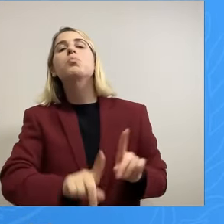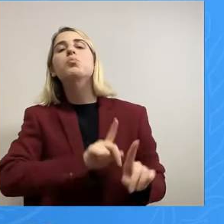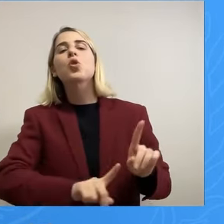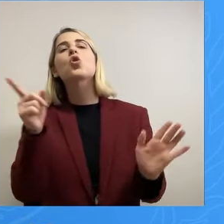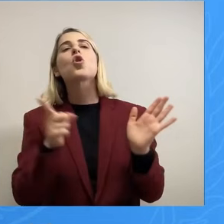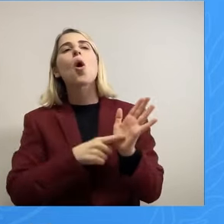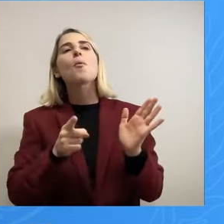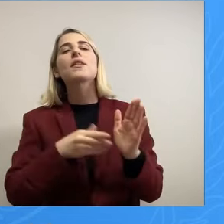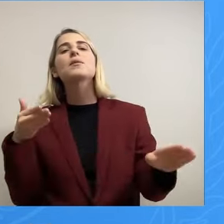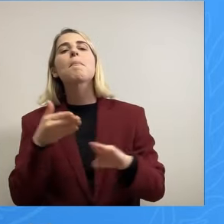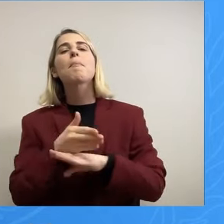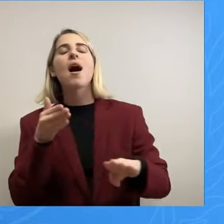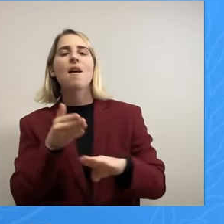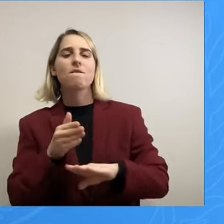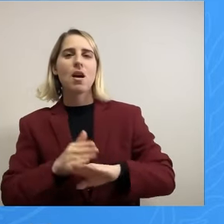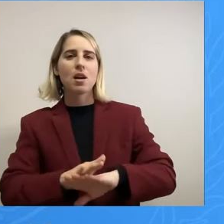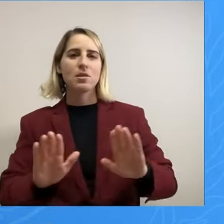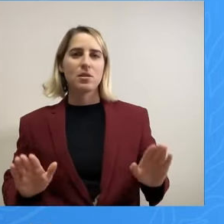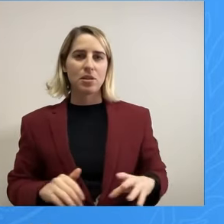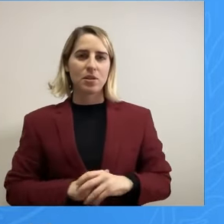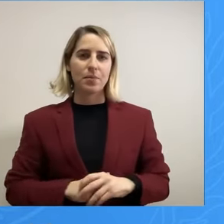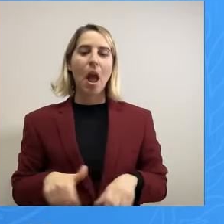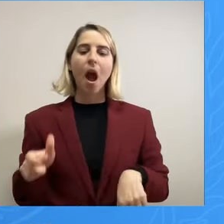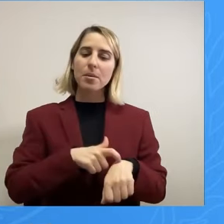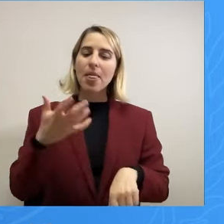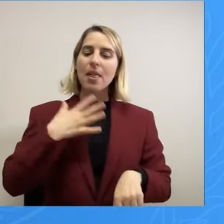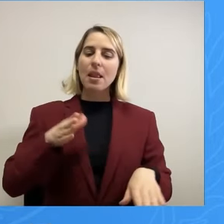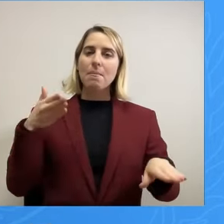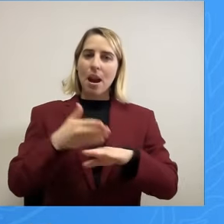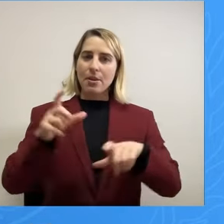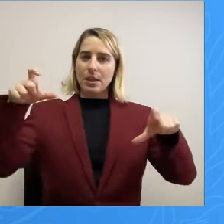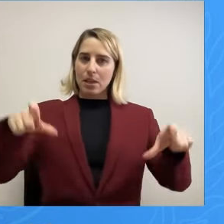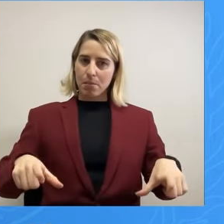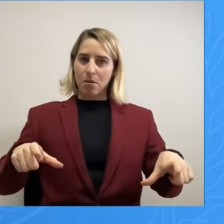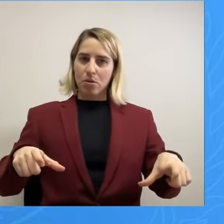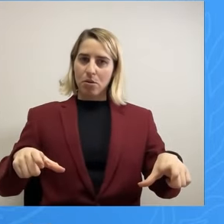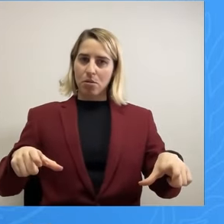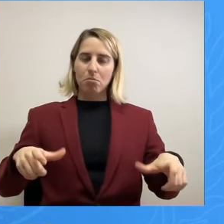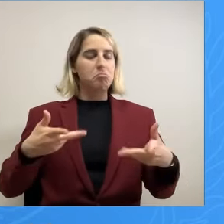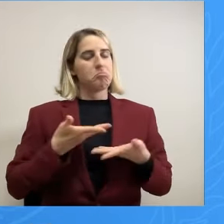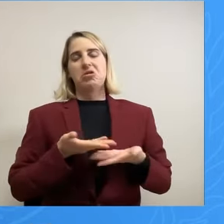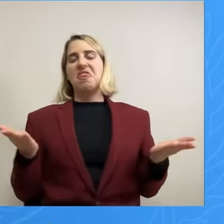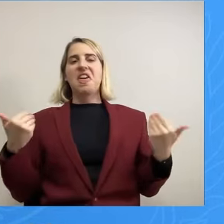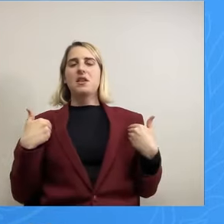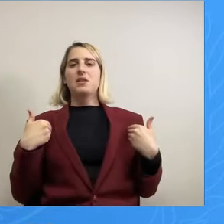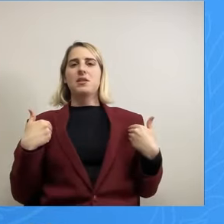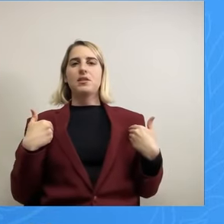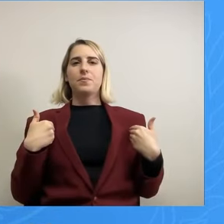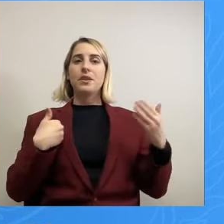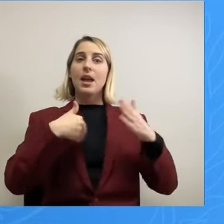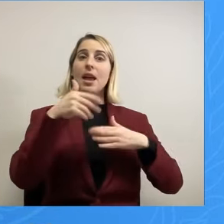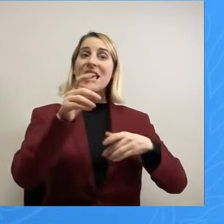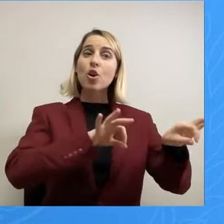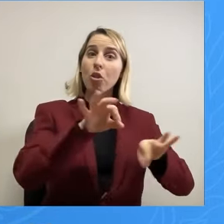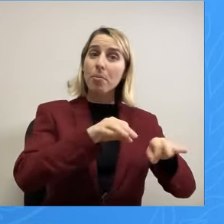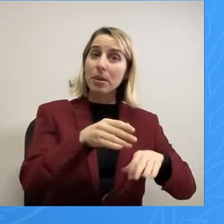νομοθετικές παρεμβάσεις. Όποτε θέλετε παρέμβαση για το γήπεδο, στη διάθεσή σας. Για την οικοδομική άδεια θα το δείτε, στη